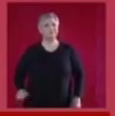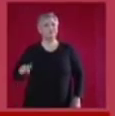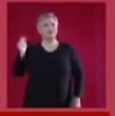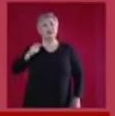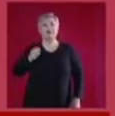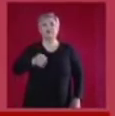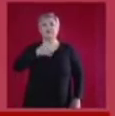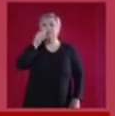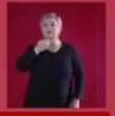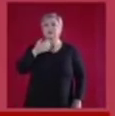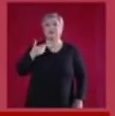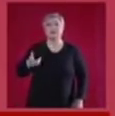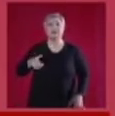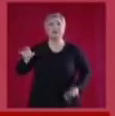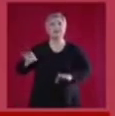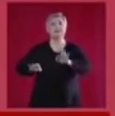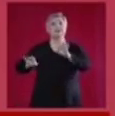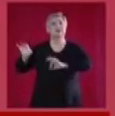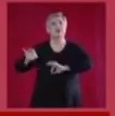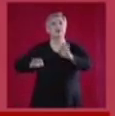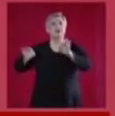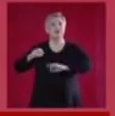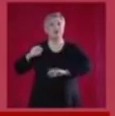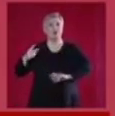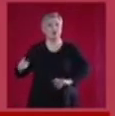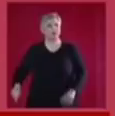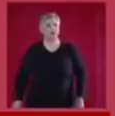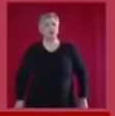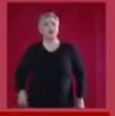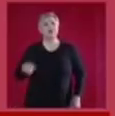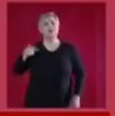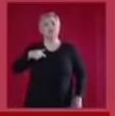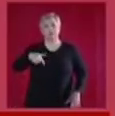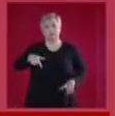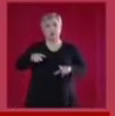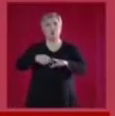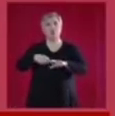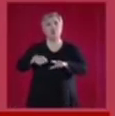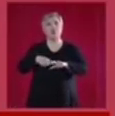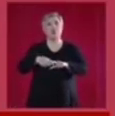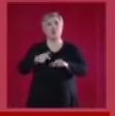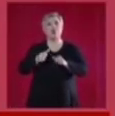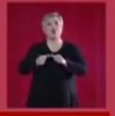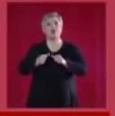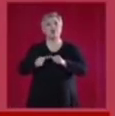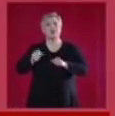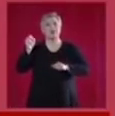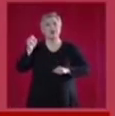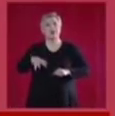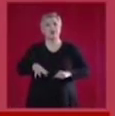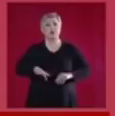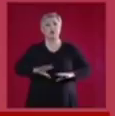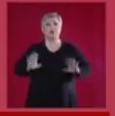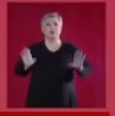έχει σχέδιο να καταργήσει το δώρο των χριστουγέννων μετά τον δημόσιο και στον ιδιωτικό